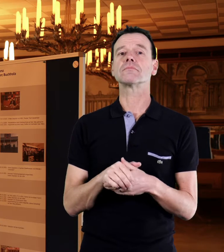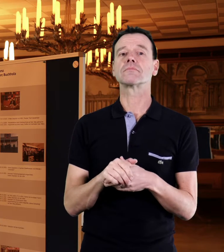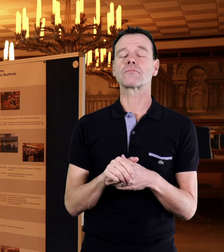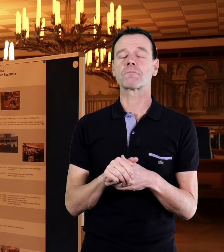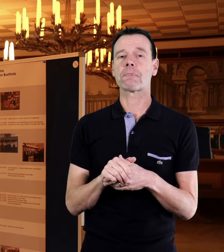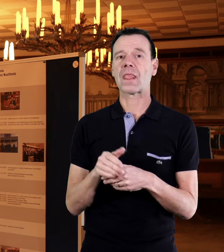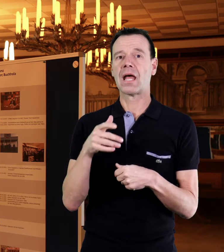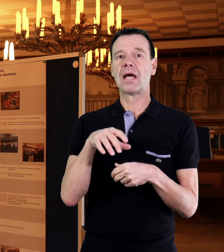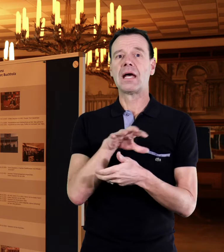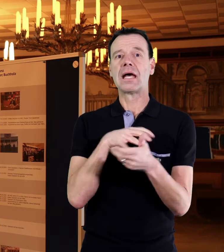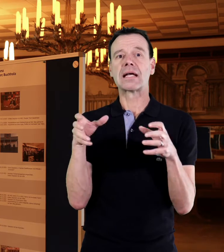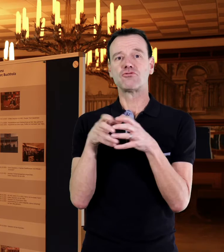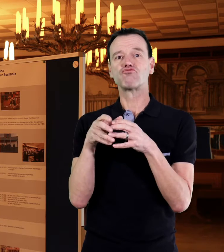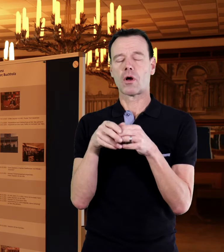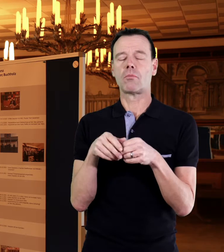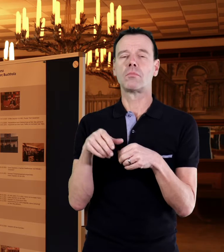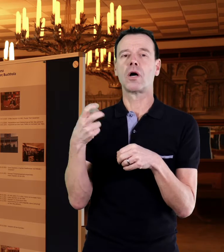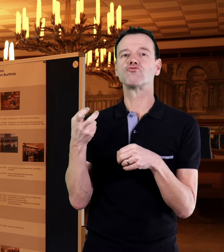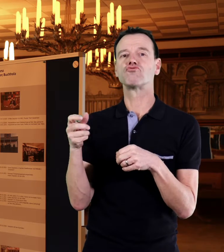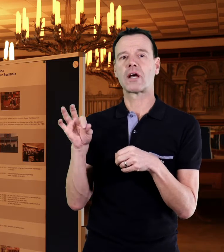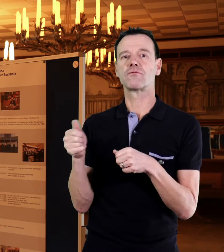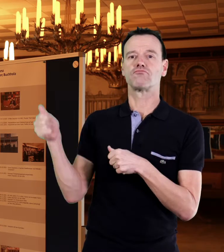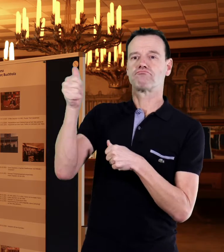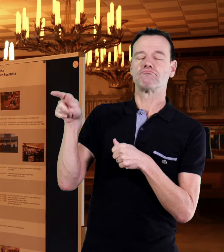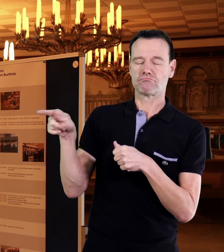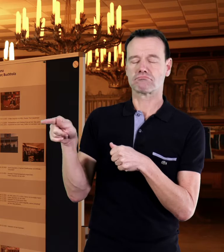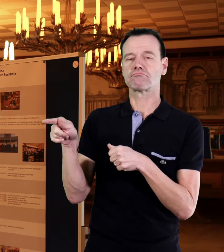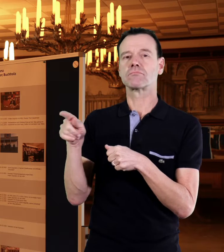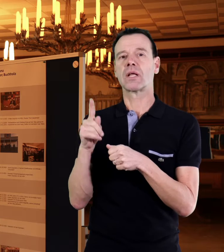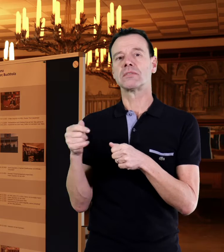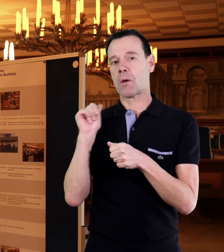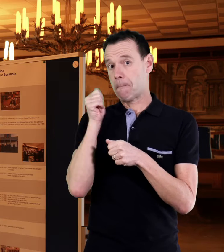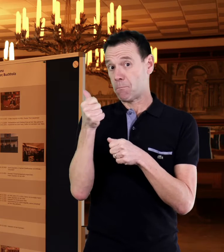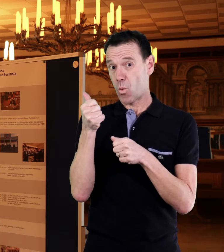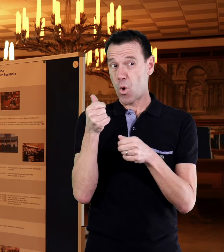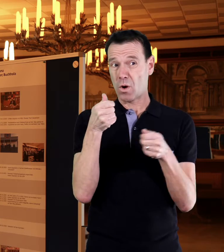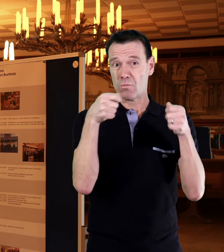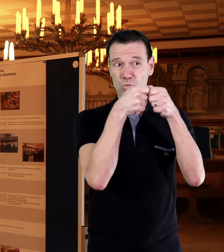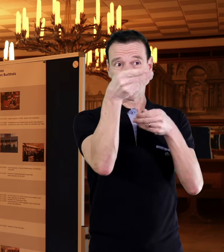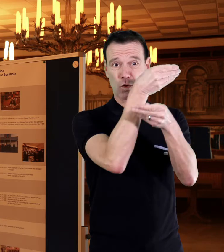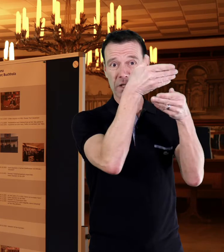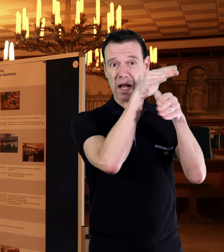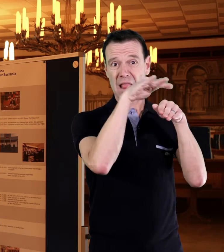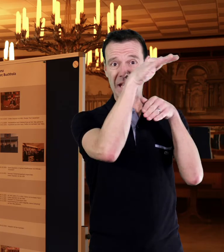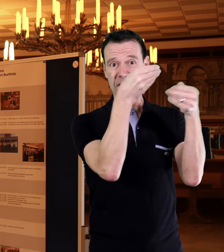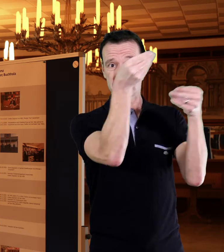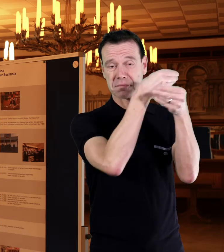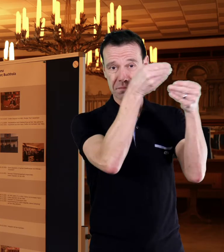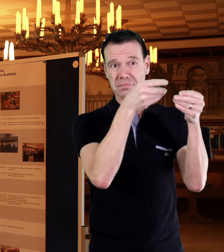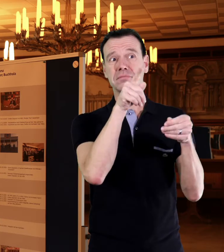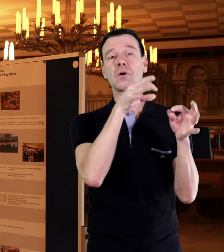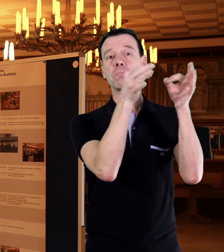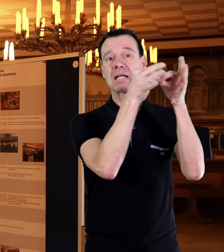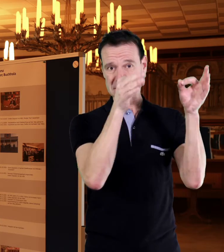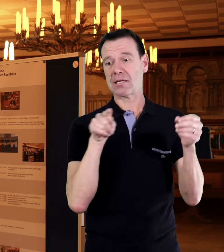unseres Stadtdirektors Dr. Frank Steinfort wird die von Bund und Ländern morgen neu zu beratenden Maßnahmen für Mülheim umsetzen. Ich